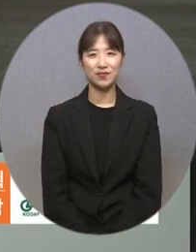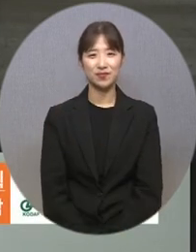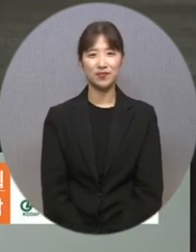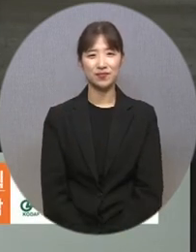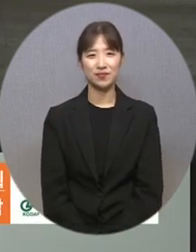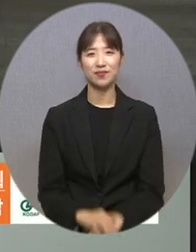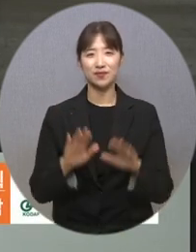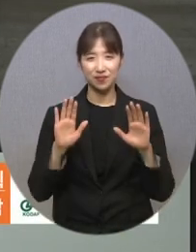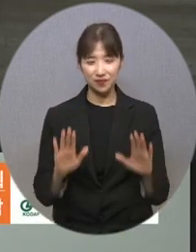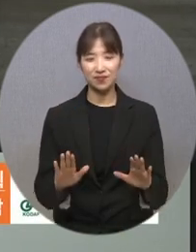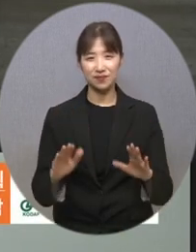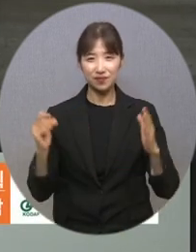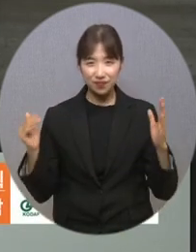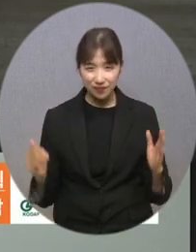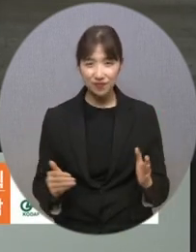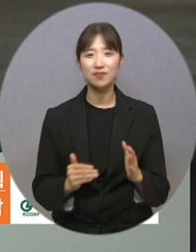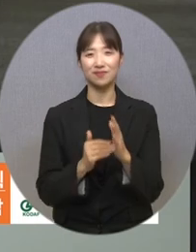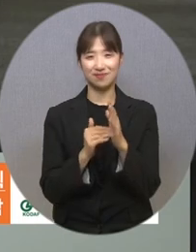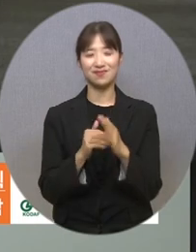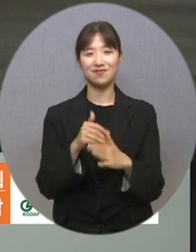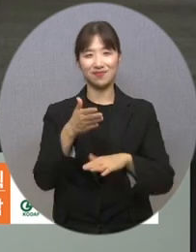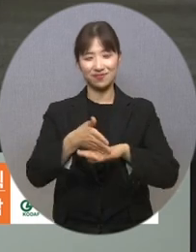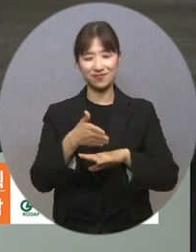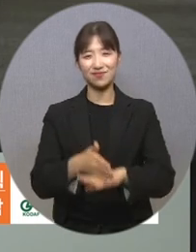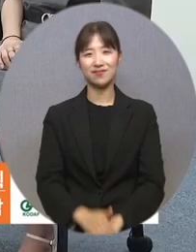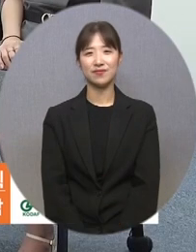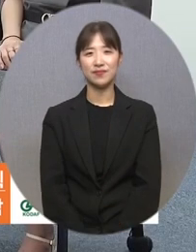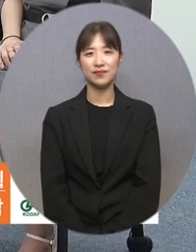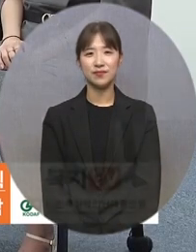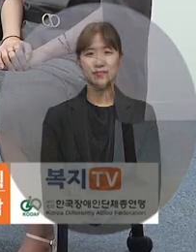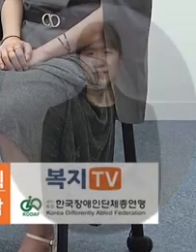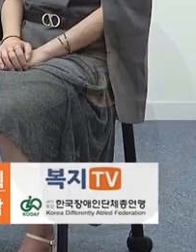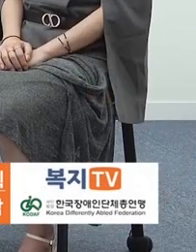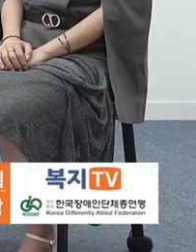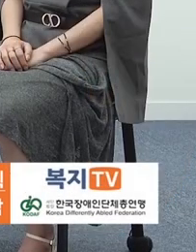그러면 오늘 준비한 순서 여기서 마치겠습니다 감사합니다